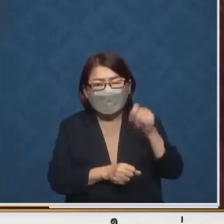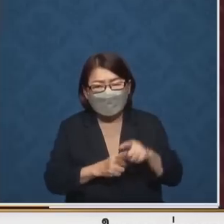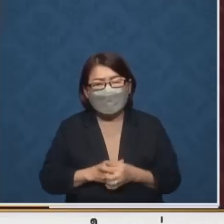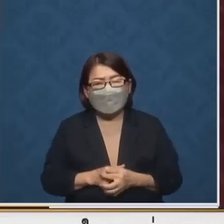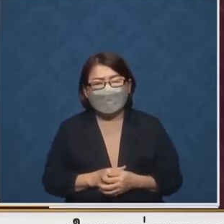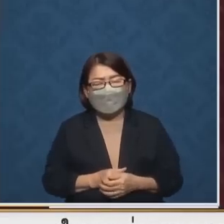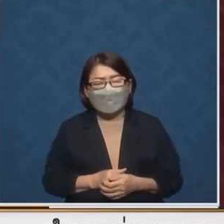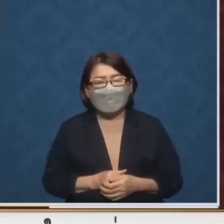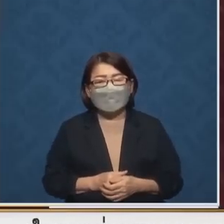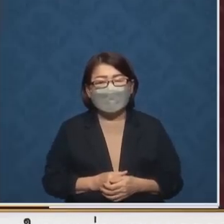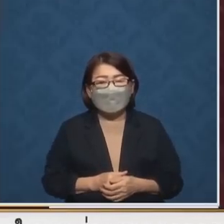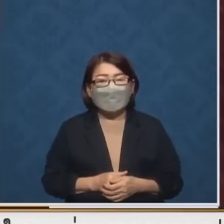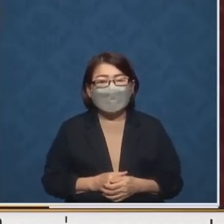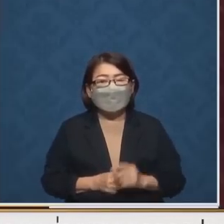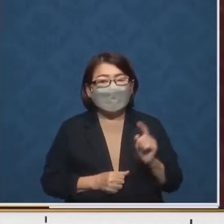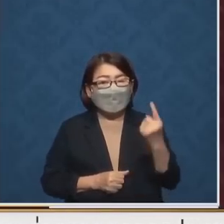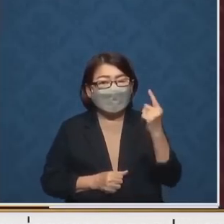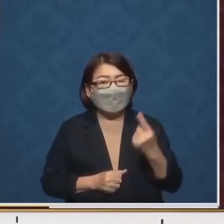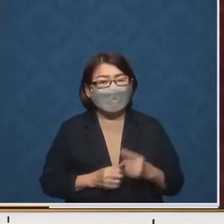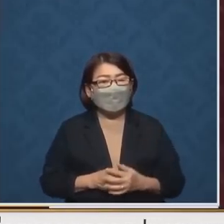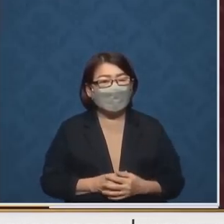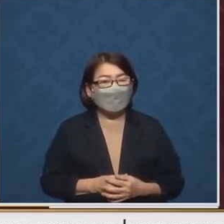อะครับต่ไปครับ